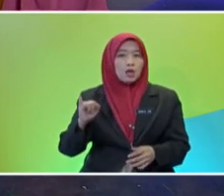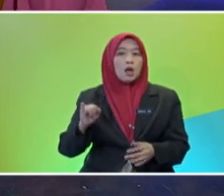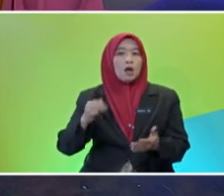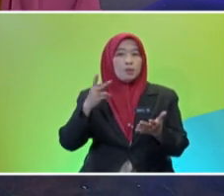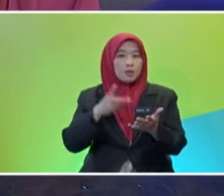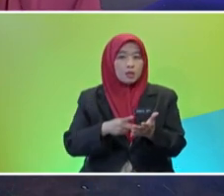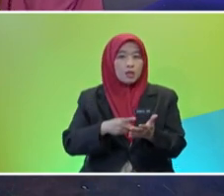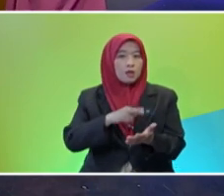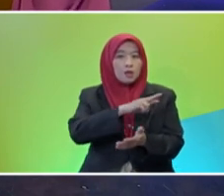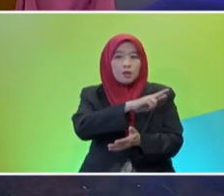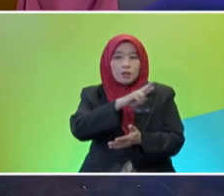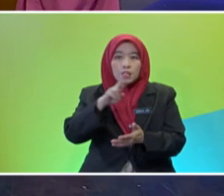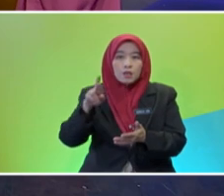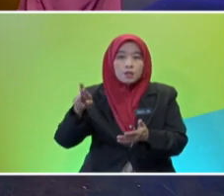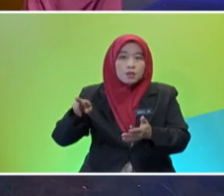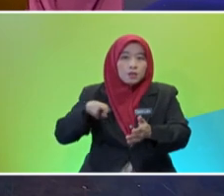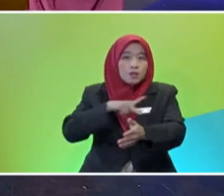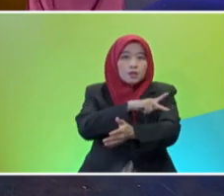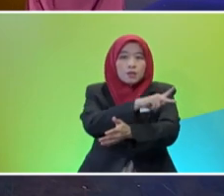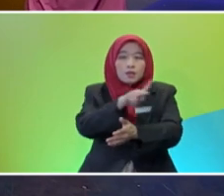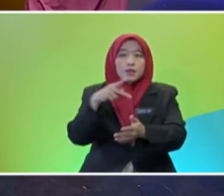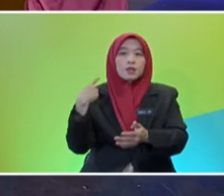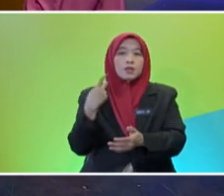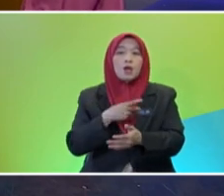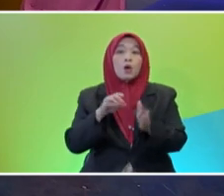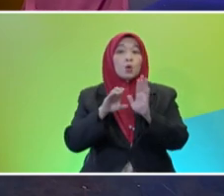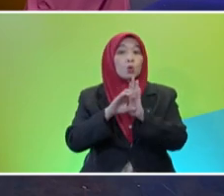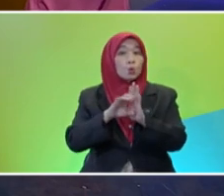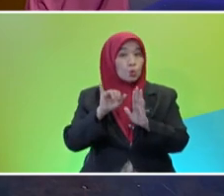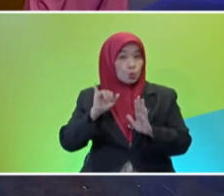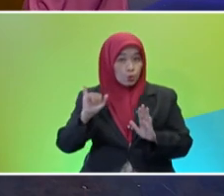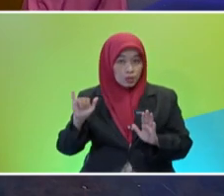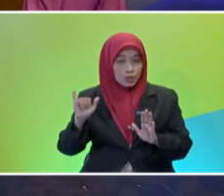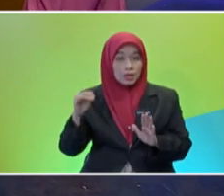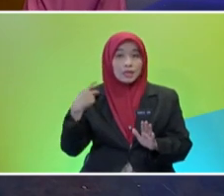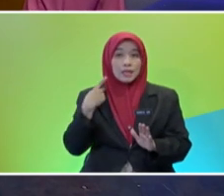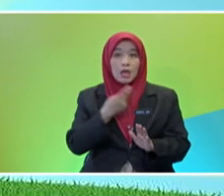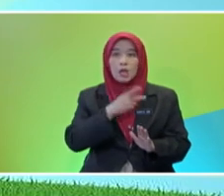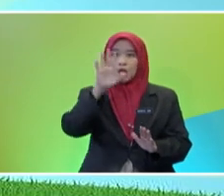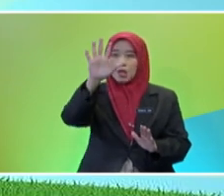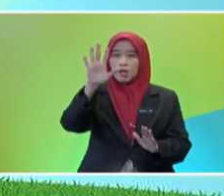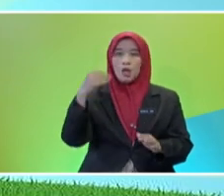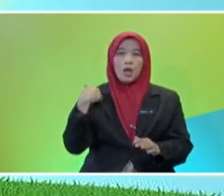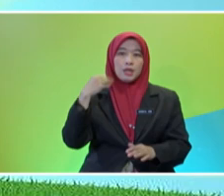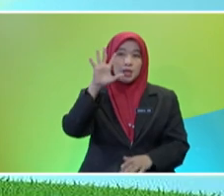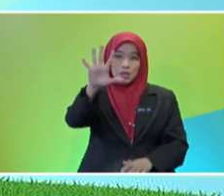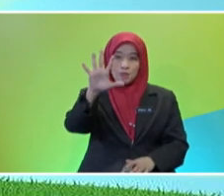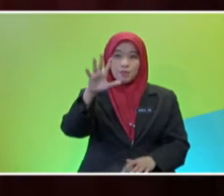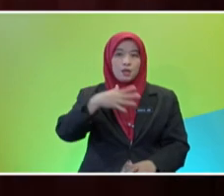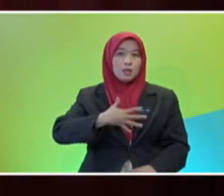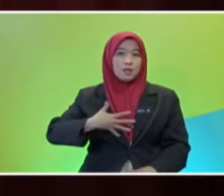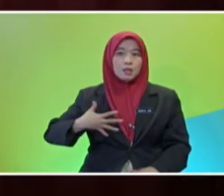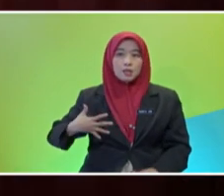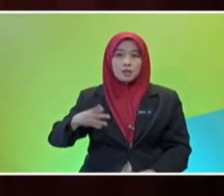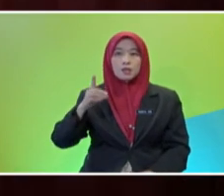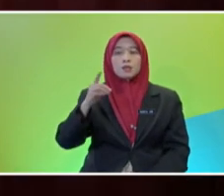ada di persekitaran. Okey, contohnya, contoh memang betul pun deria. Kita ada lima deria. Okey. Deria